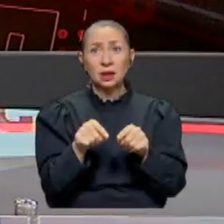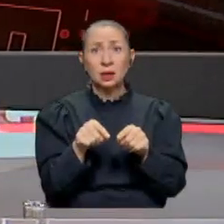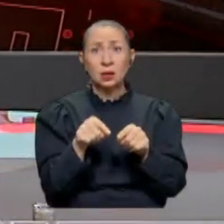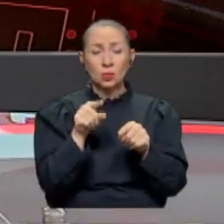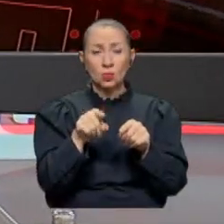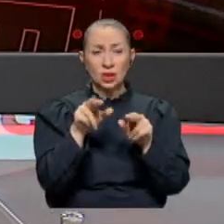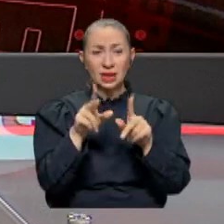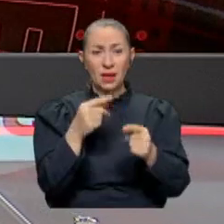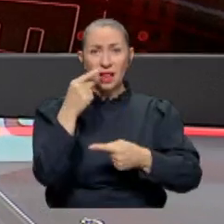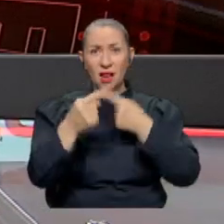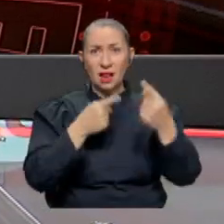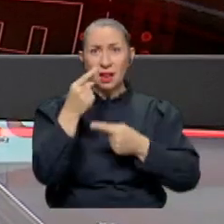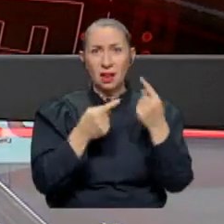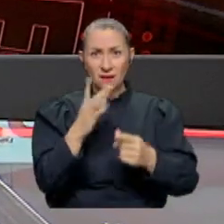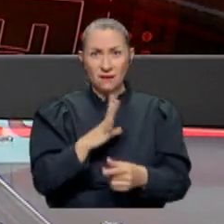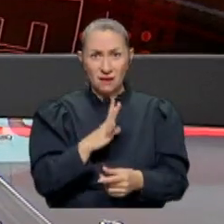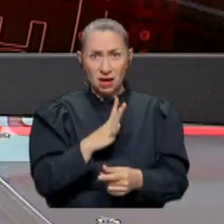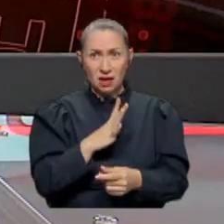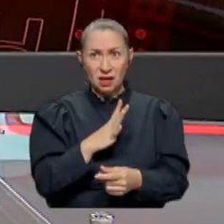bu türden bir takım laflar falan var da,